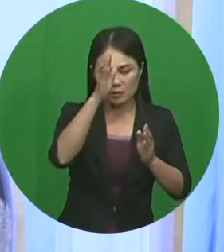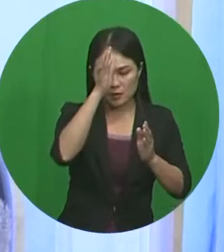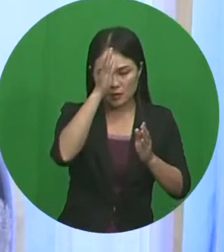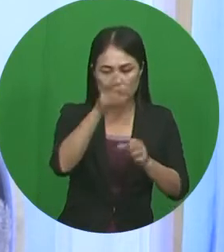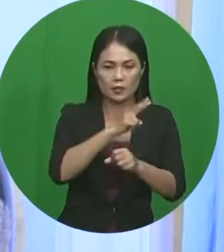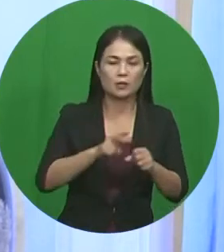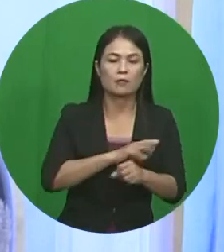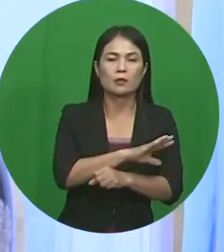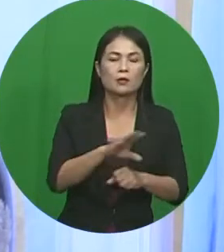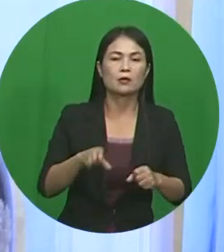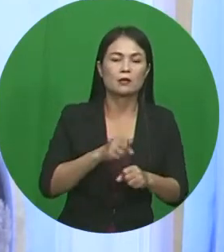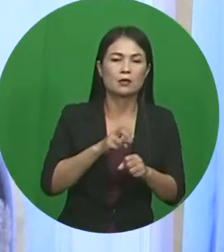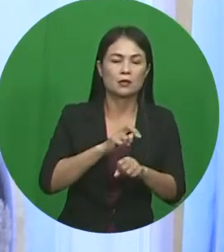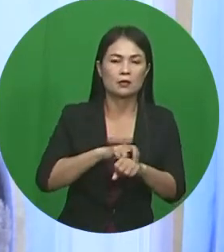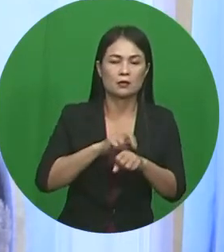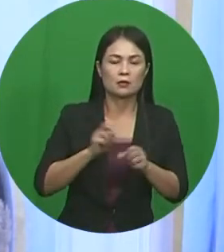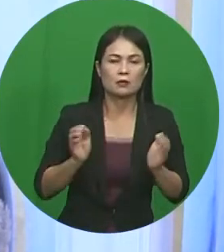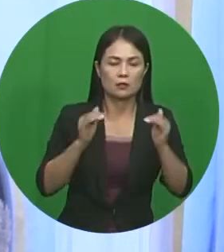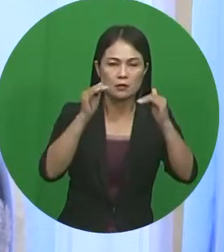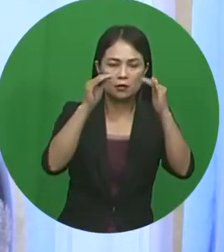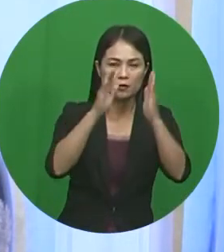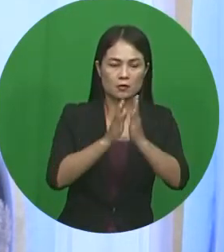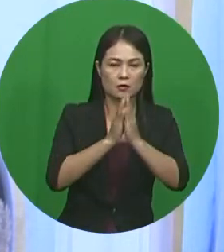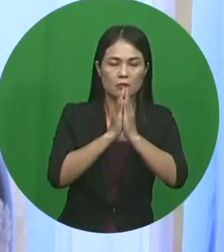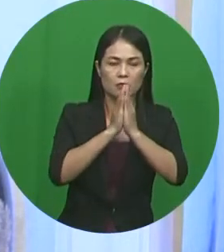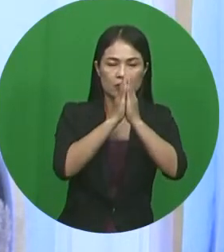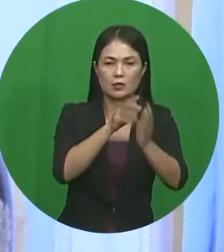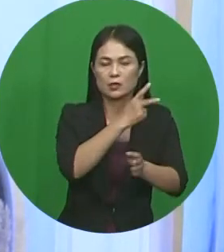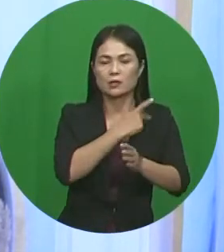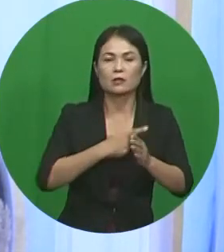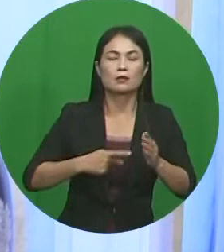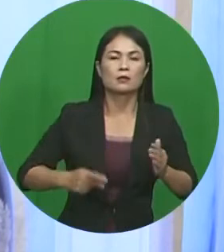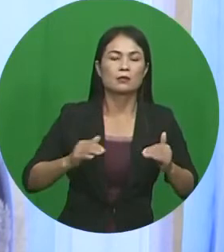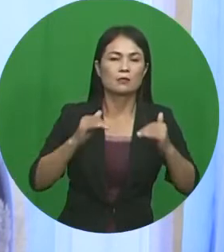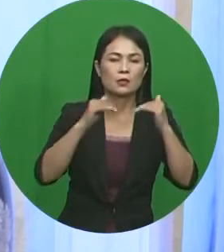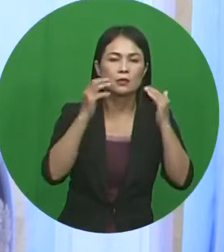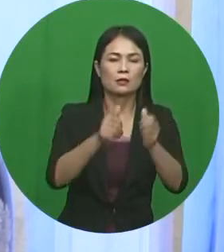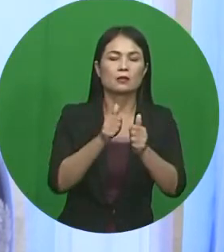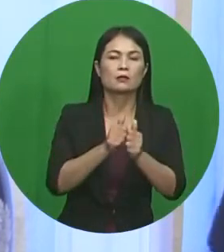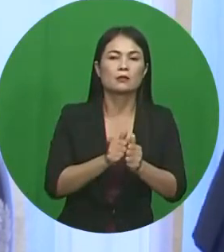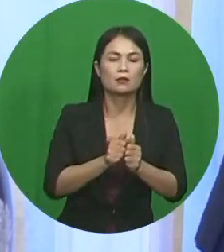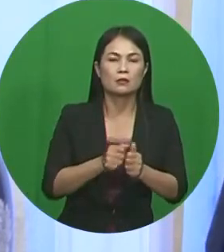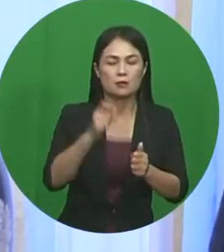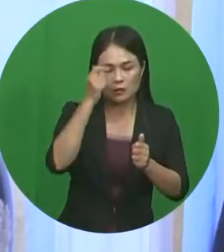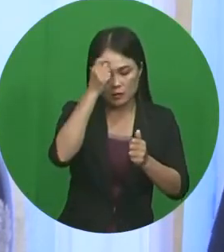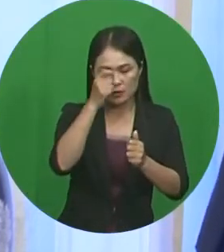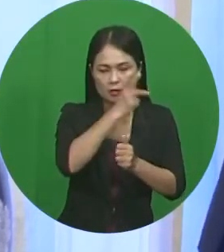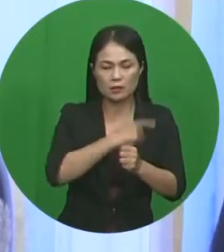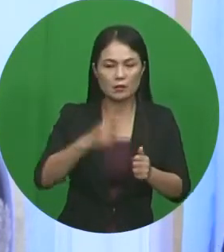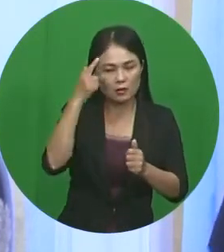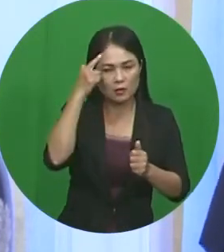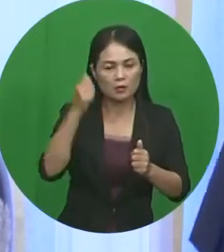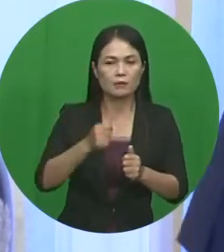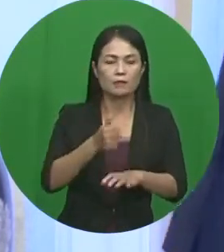មែរព្រះបរមរតនកោដ្ឋជាទីស្ការៈដ៏ខ្ពង់ខ្ពស់បំផុតជាមួយនឹងព្រះរាជតម្រិះដ៏ឆ្លៀវវៃរប